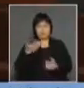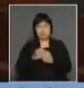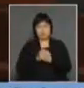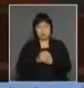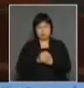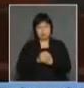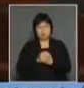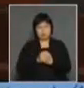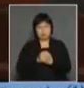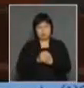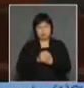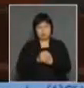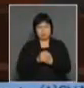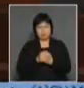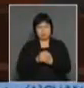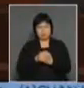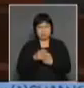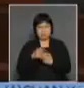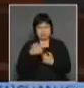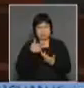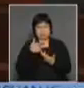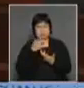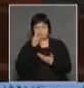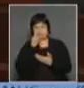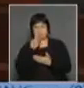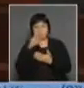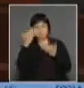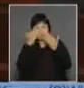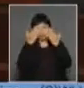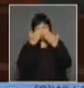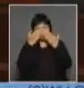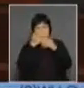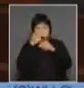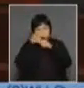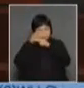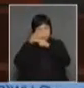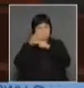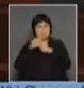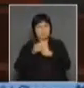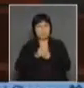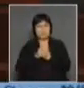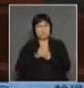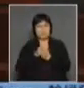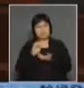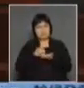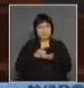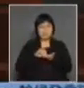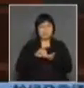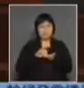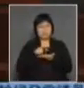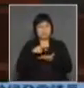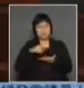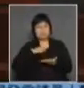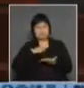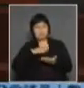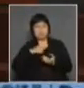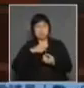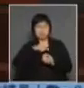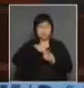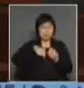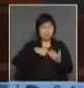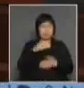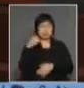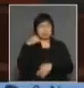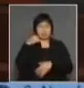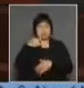認為我哋都唔可以純粹睇電視嘅片段咧，係判斷咧現場嘅環境嘅。但係我留意到琴